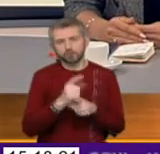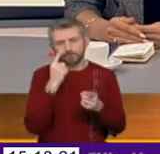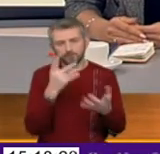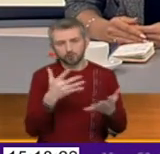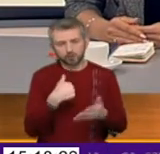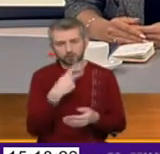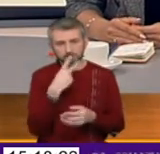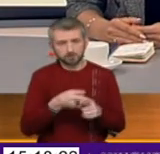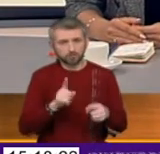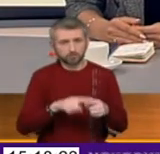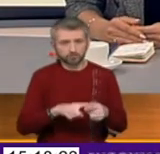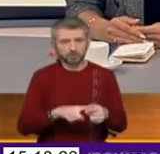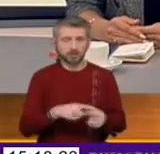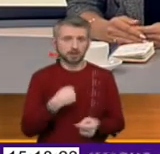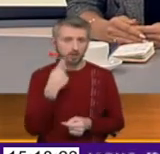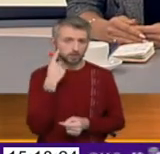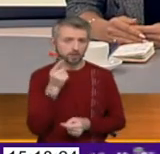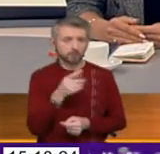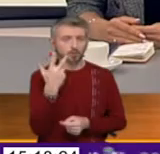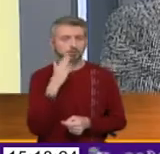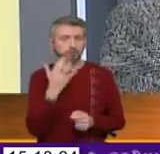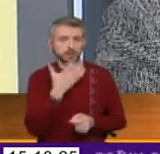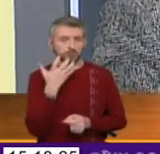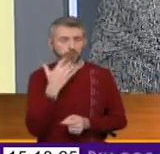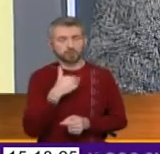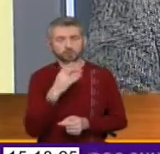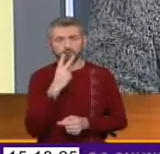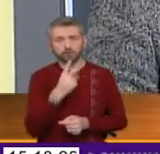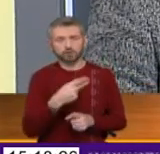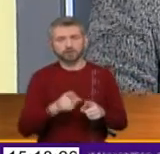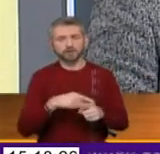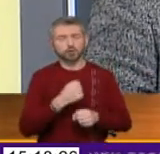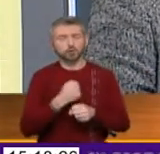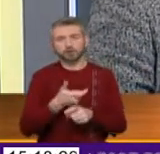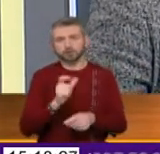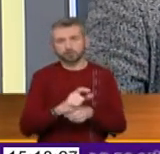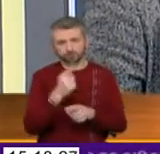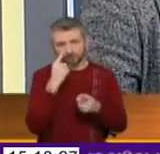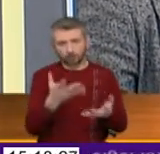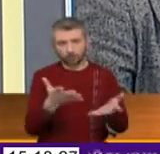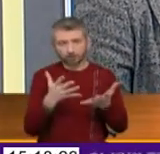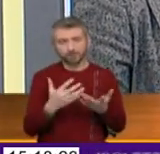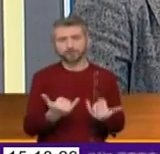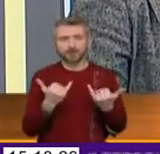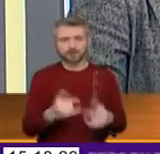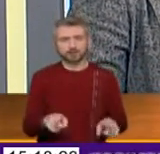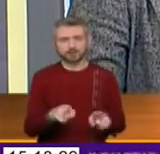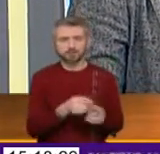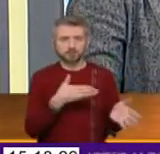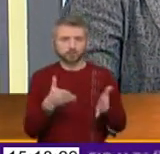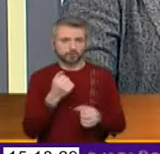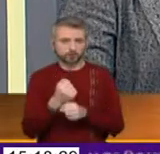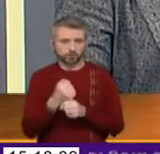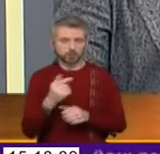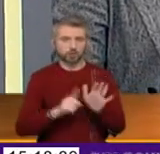ми це побачили, я думаю, з тим, як прийде тепло, ми вже будемо бачити ці роботи більш наочно. Ну а зараз такі підготовчі роботи, вони